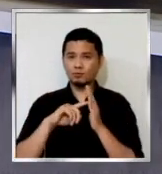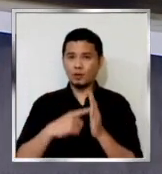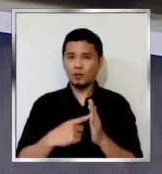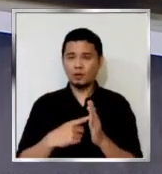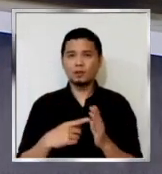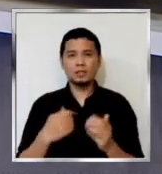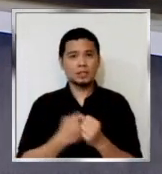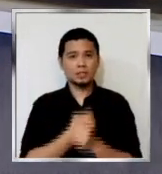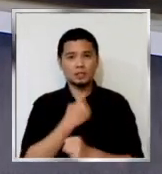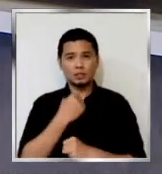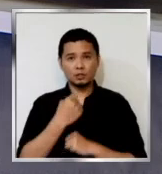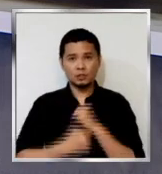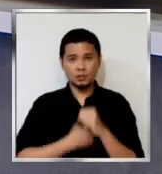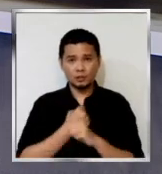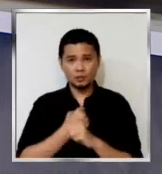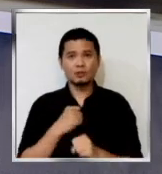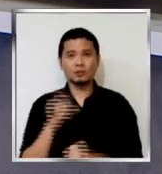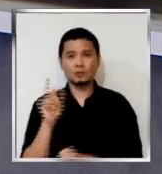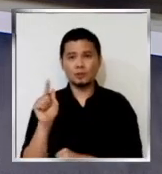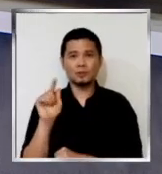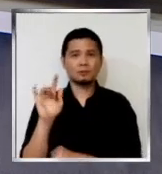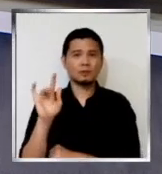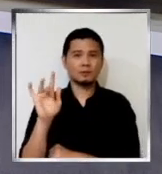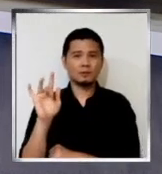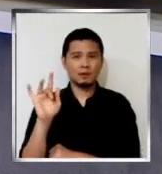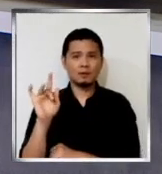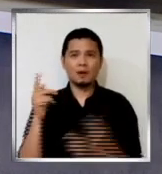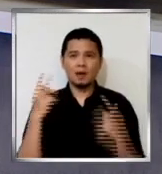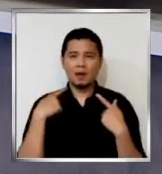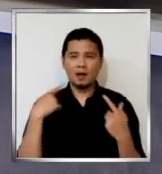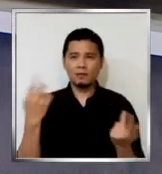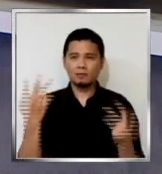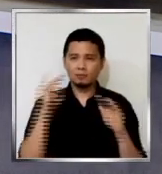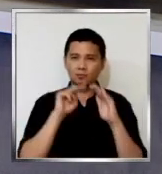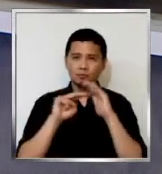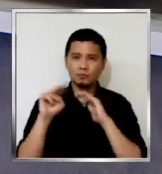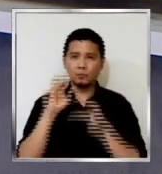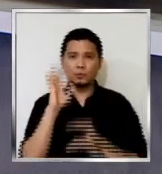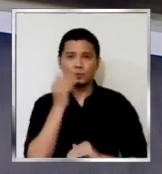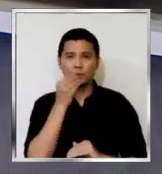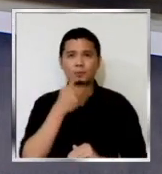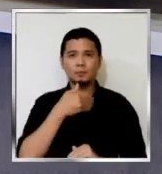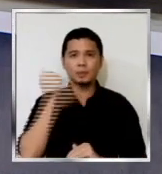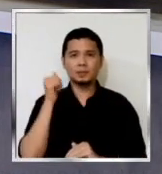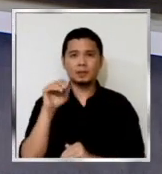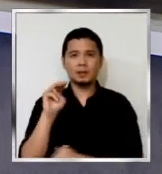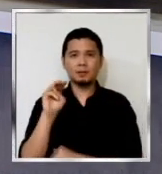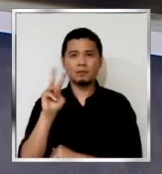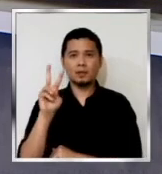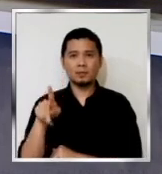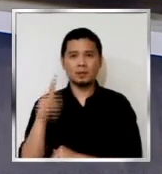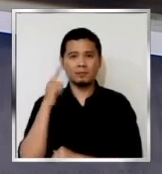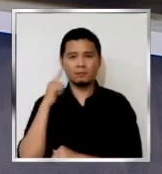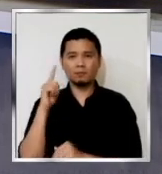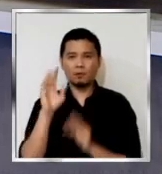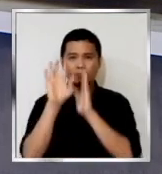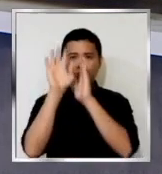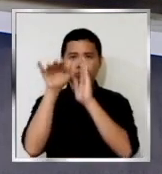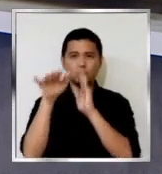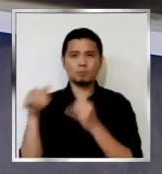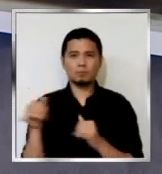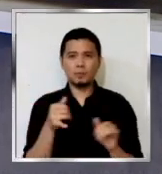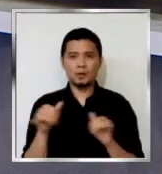2025, tinitingala rin ang ikangay greatest player sa kasaysayan ng basketball. Sa kasaysayan po ng unang liga